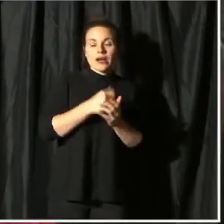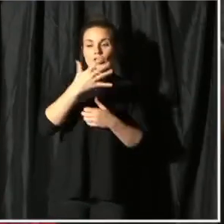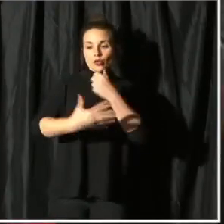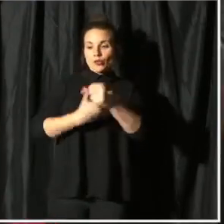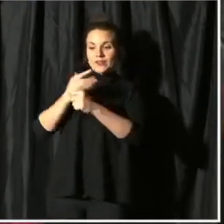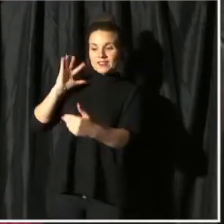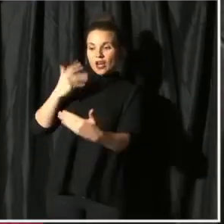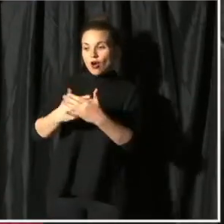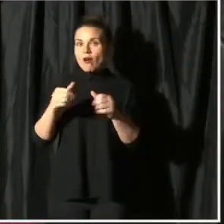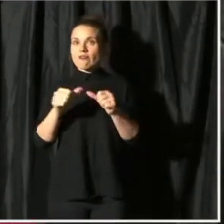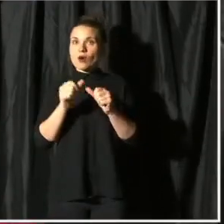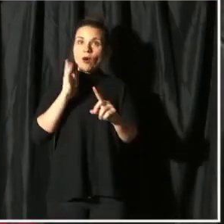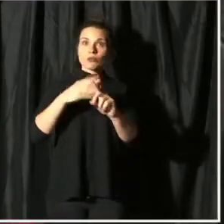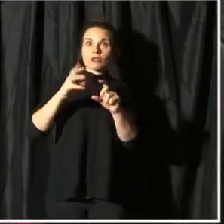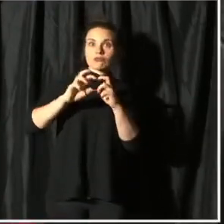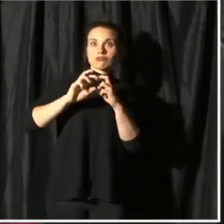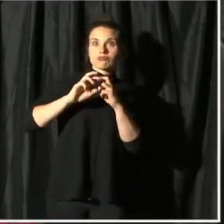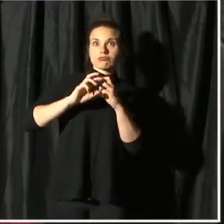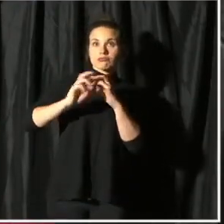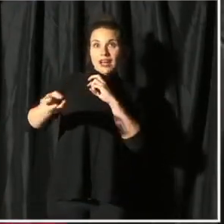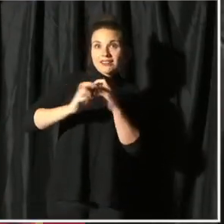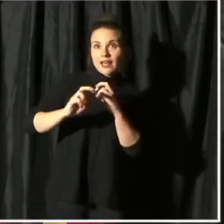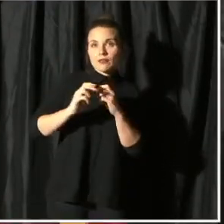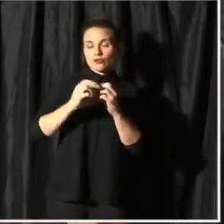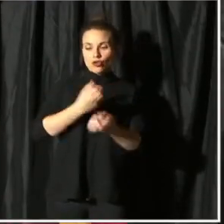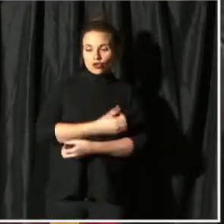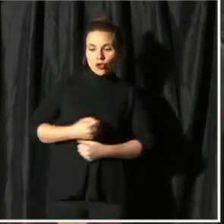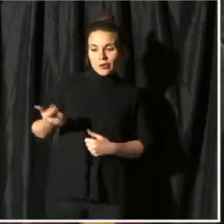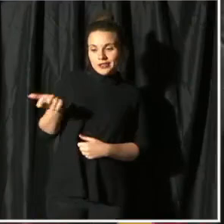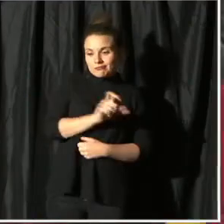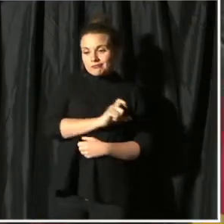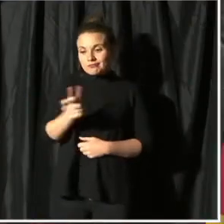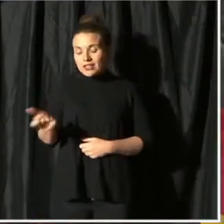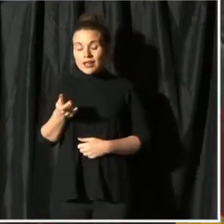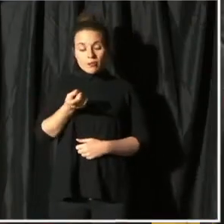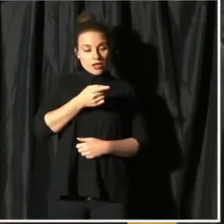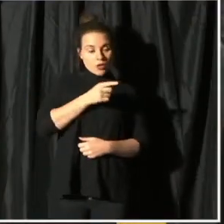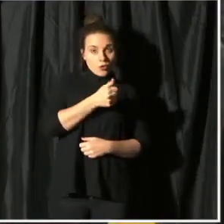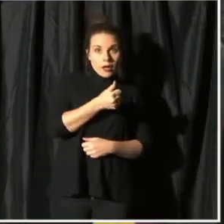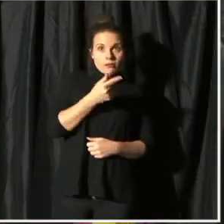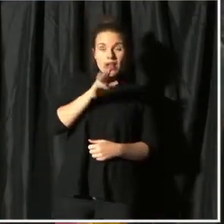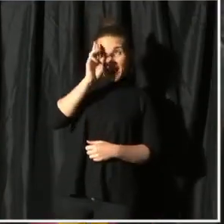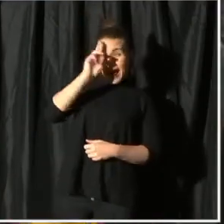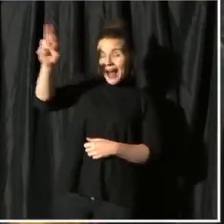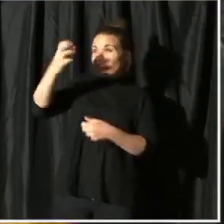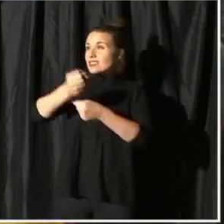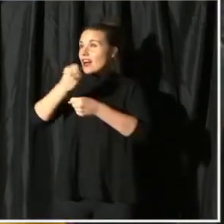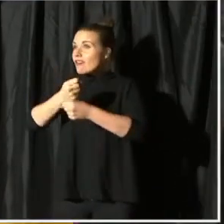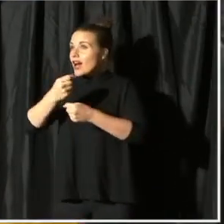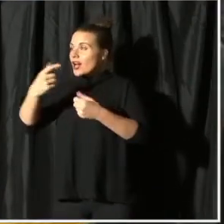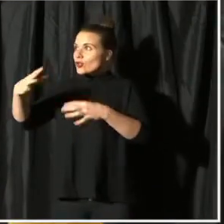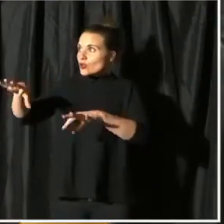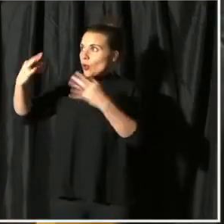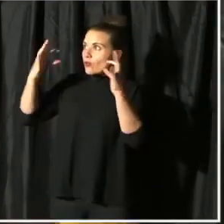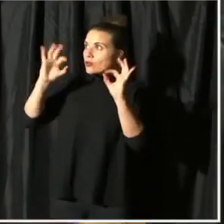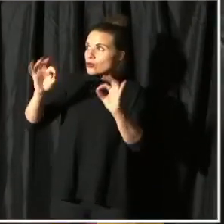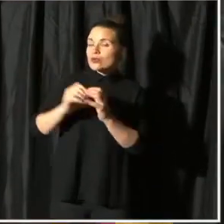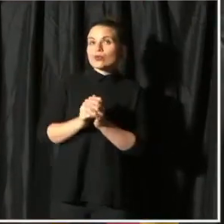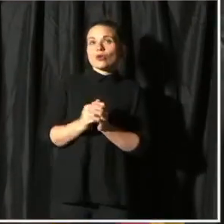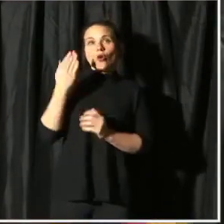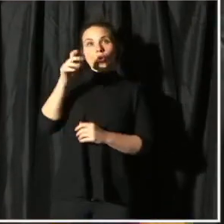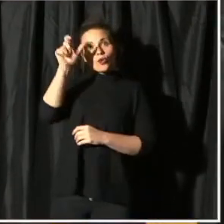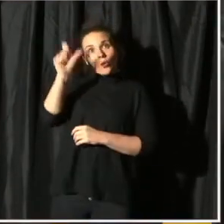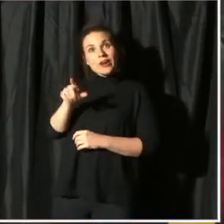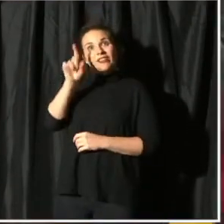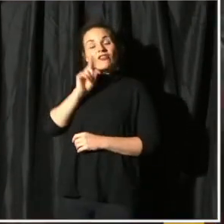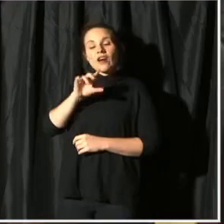chômage pourtant ils rêvent de trouver un emploi qui corresponde à ses aspirations je vous parle de sarah 22 ans